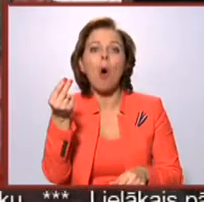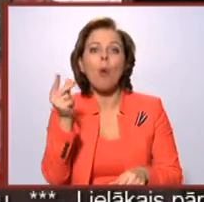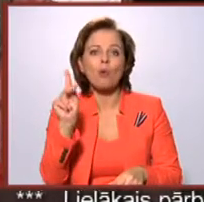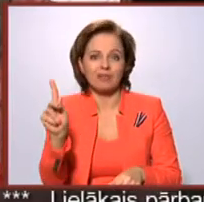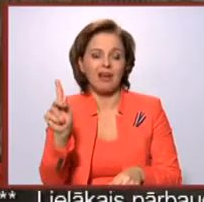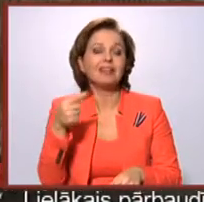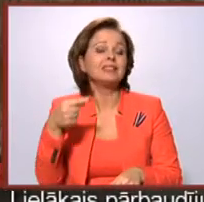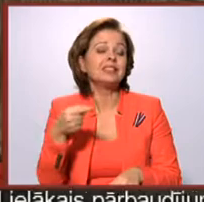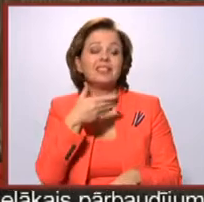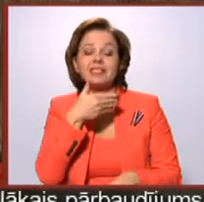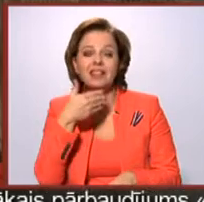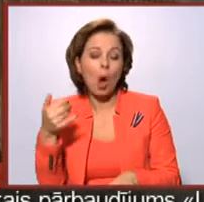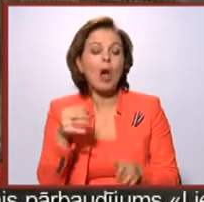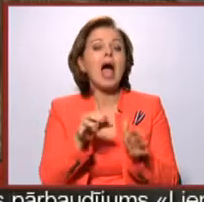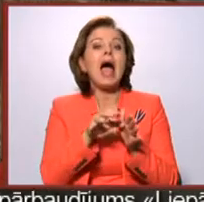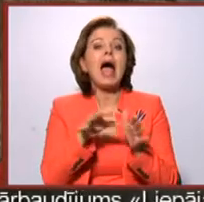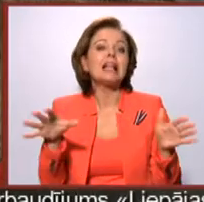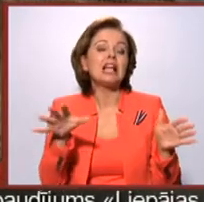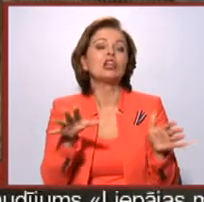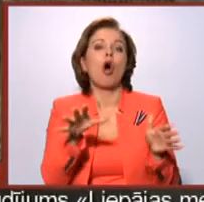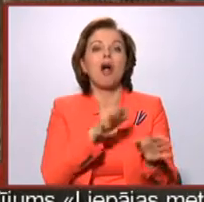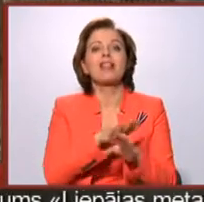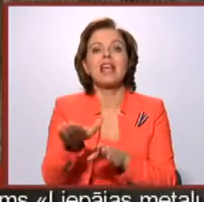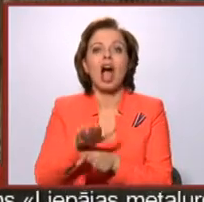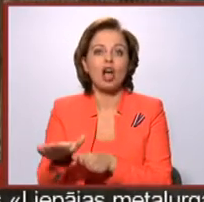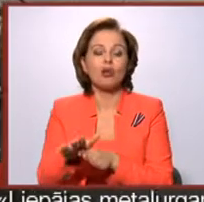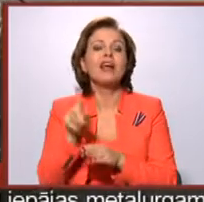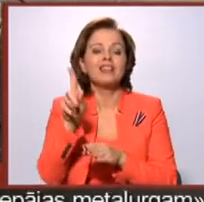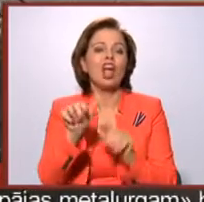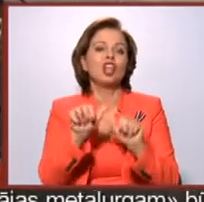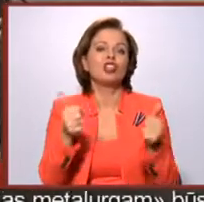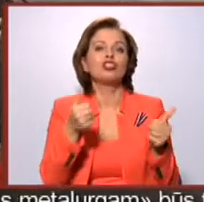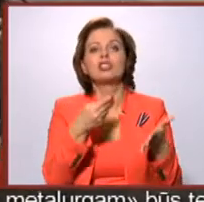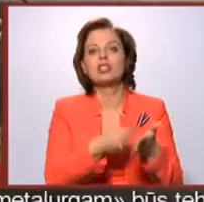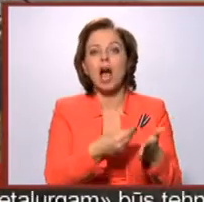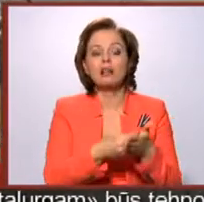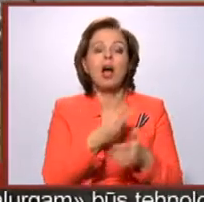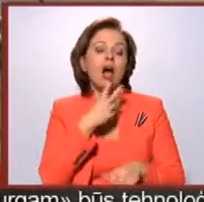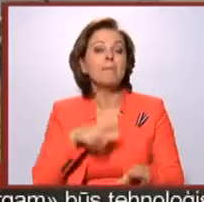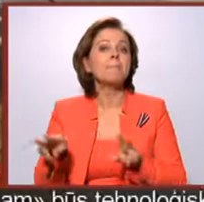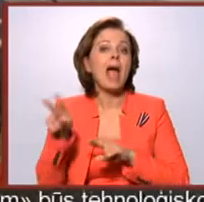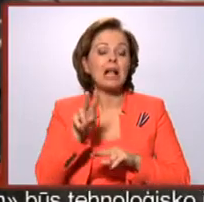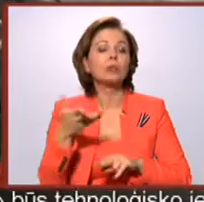jau cits tur nav. Elektroenerģijas lietotāji tāpat atzīst visu izšķirs cenu. Skatīsies, kur būs lētāk,